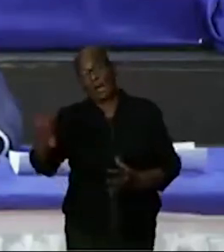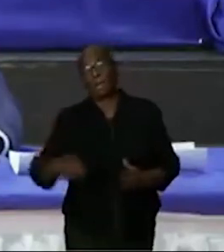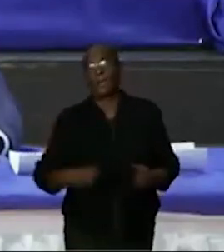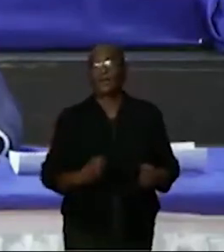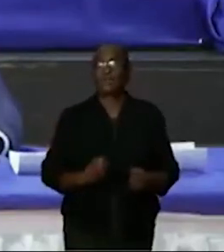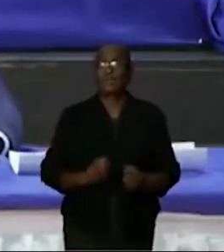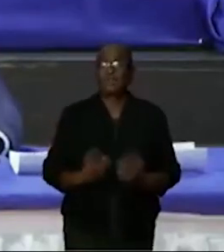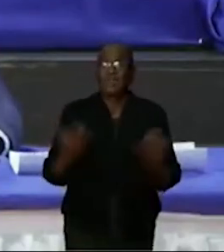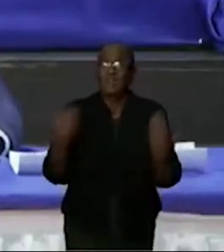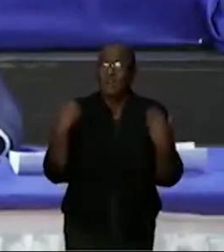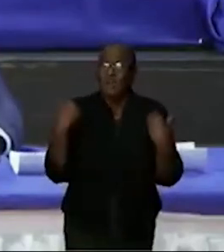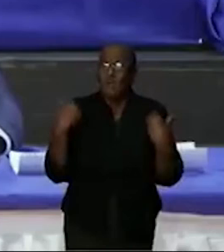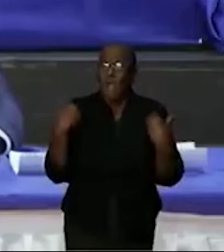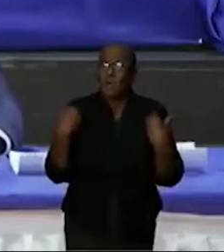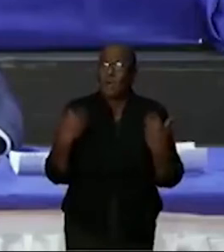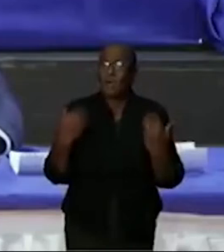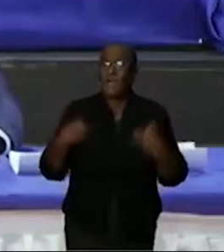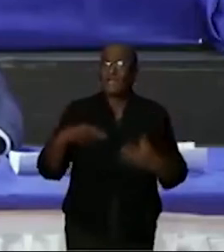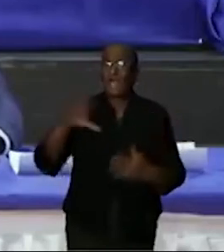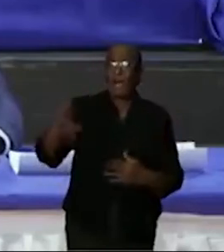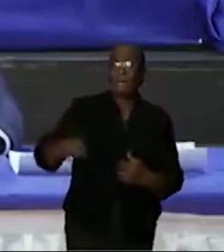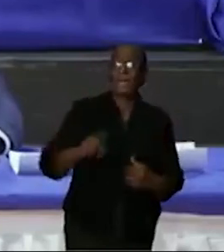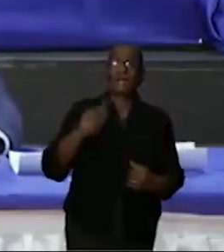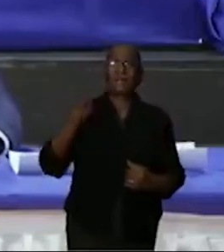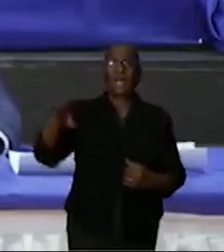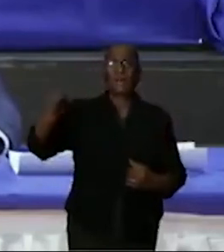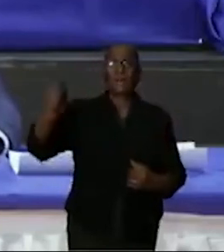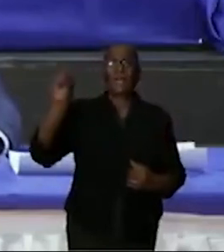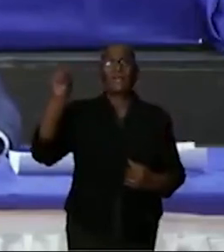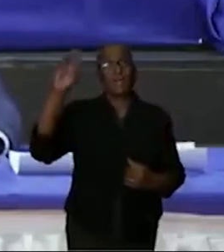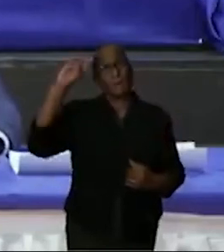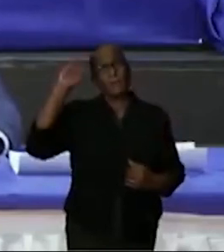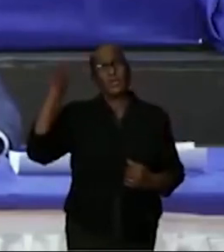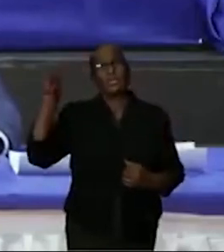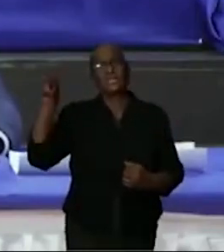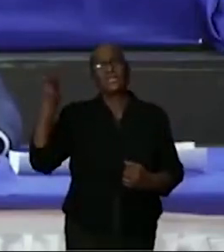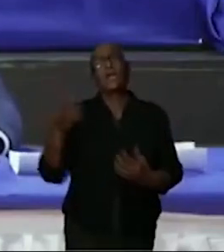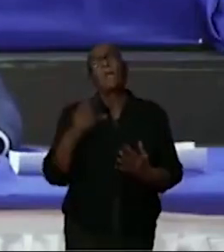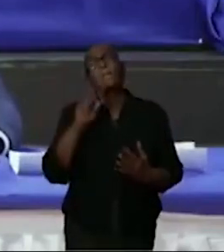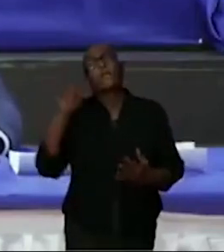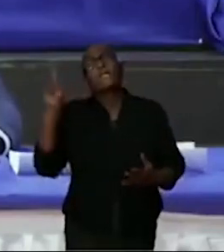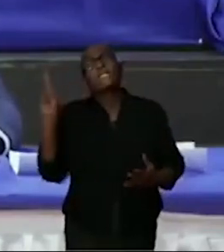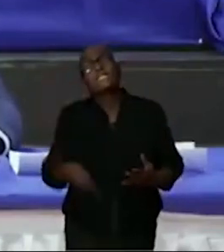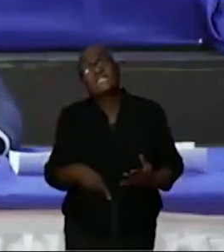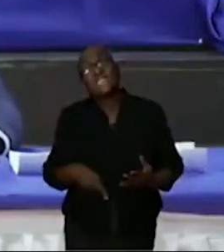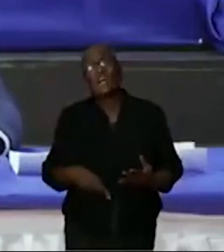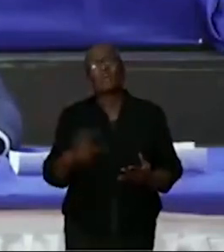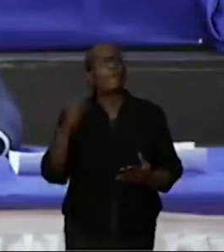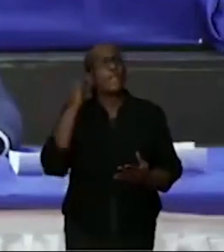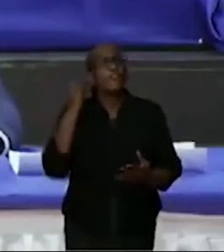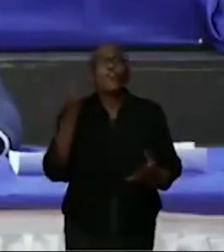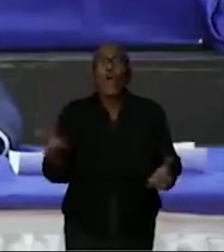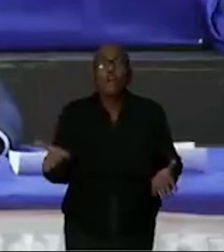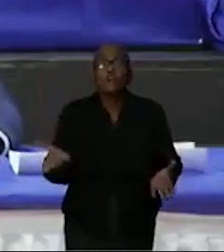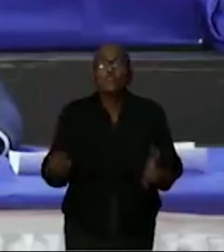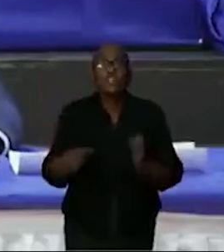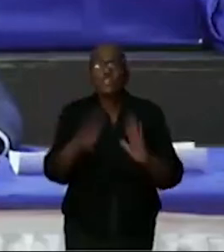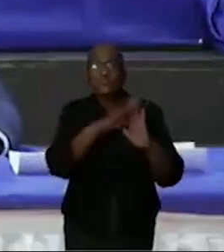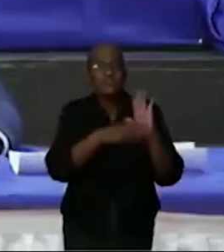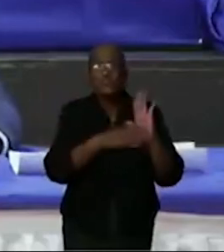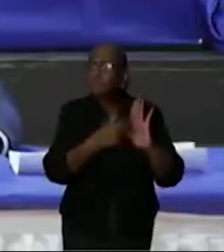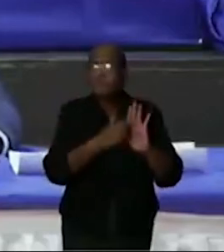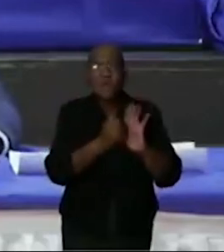het doel, waarom worden mensen overgebracht? Je probeert ze... De straffen op basis van een overtreding, maar ook met het doel op